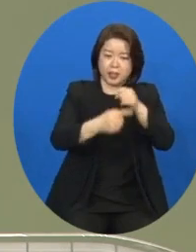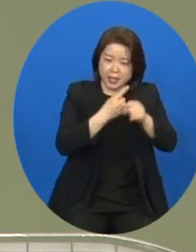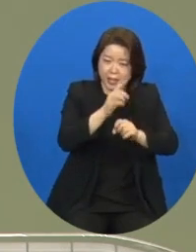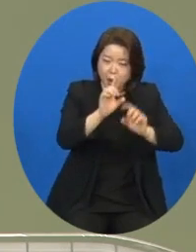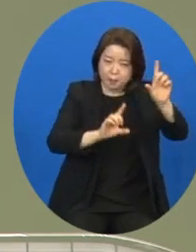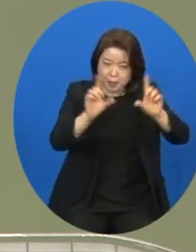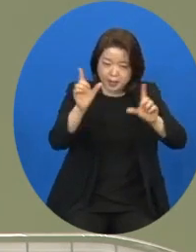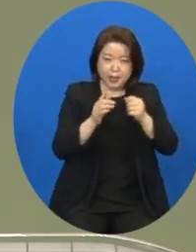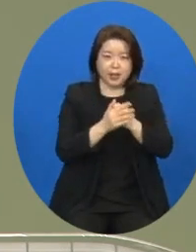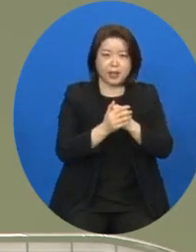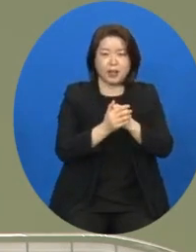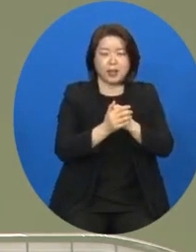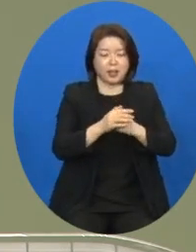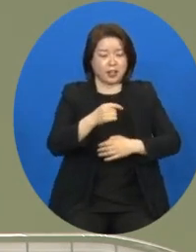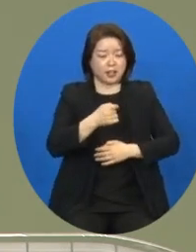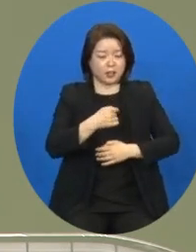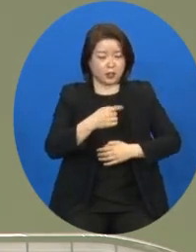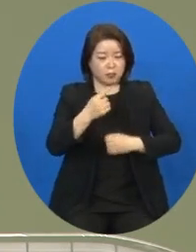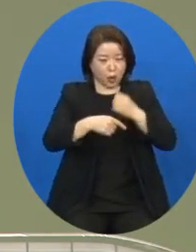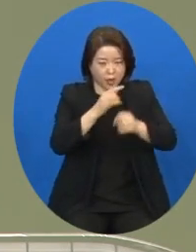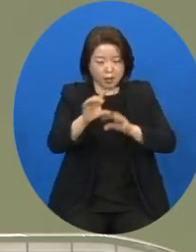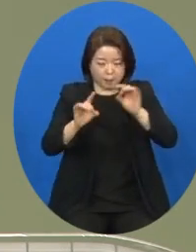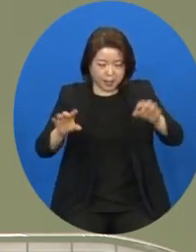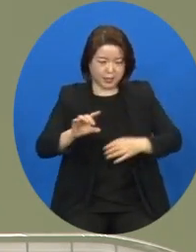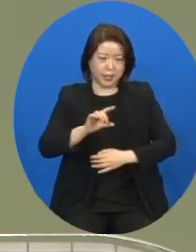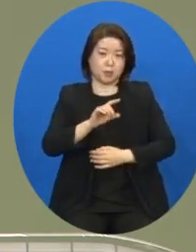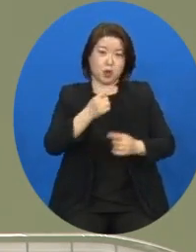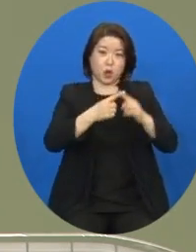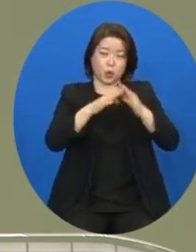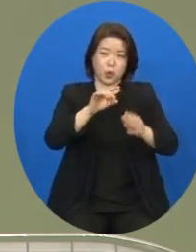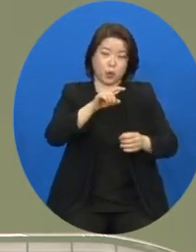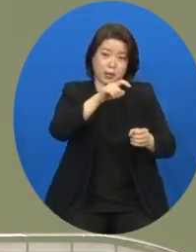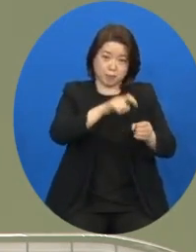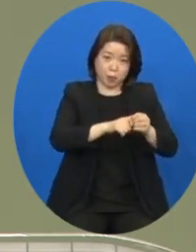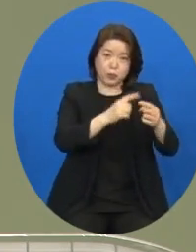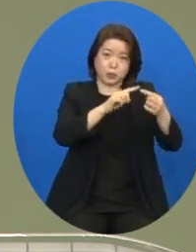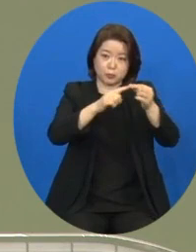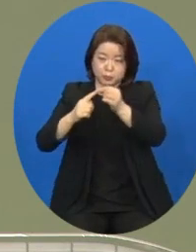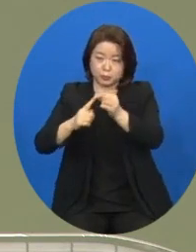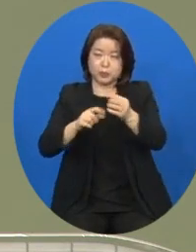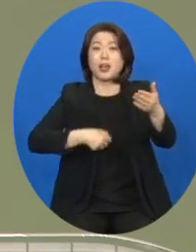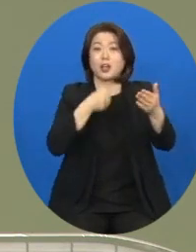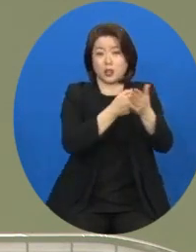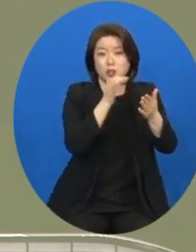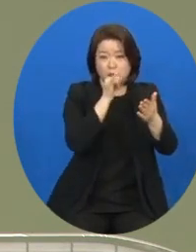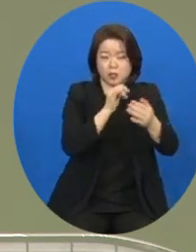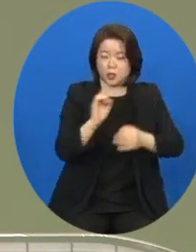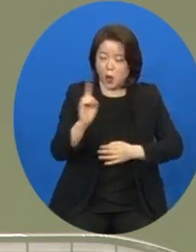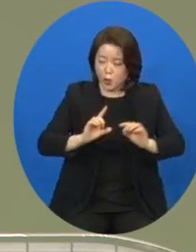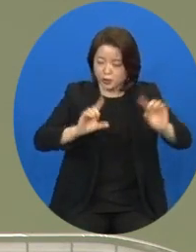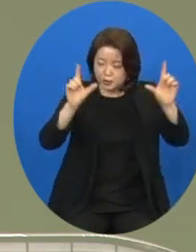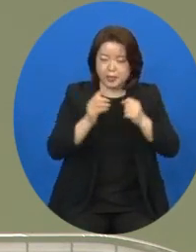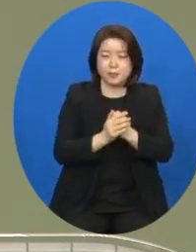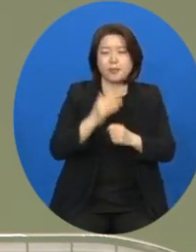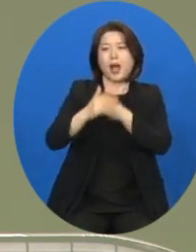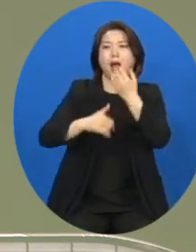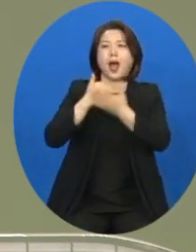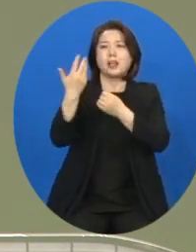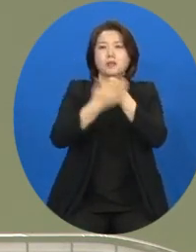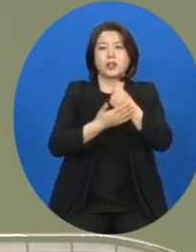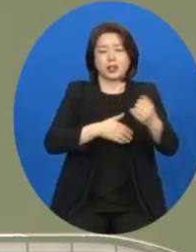정했는데 어느 해인가 교회 표를 위해 기도하다가 하나님의 은혜가 강같이 흐르는